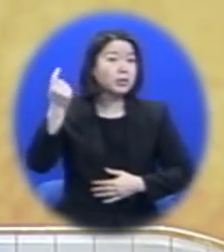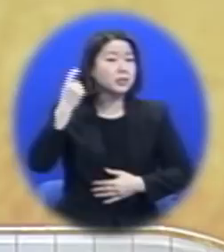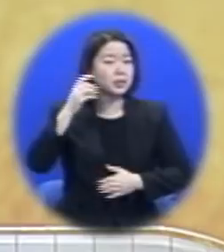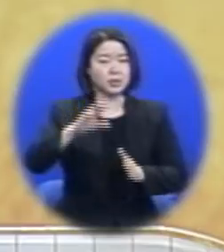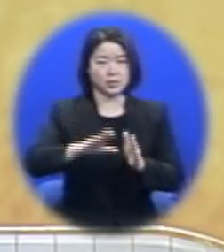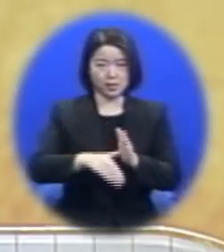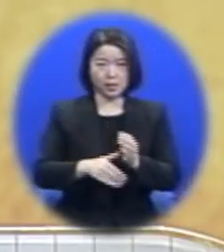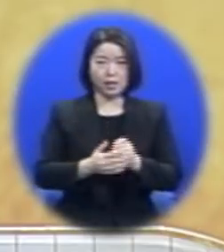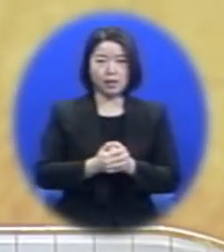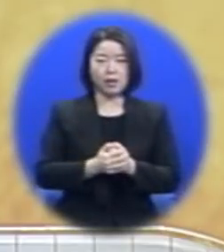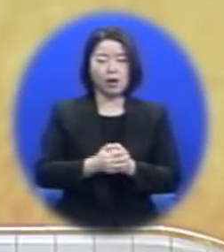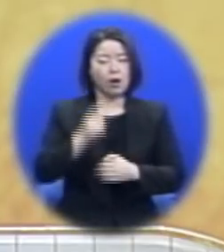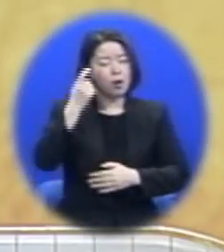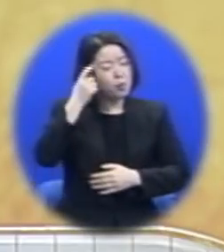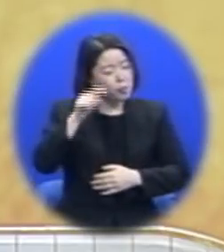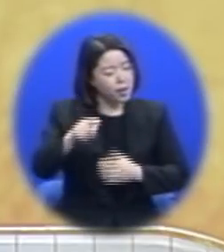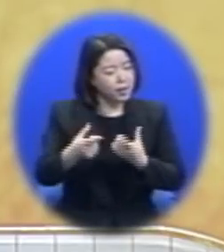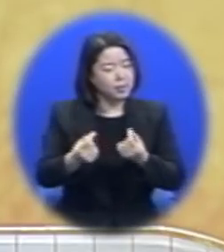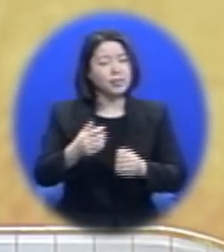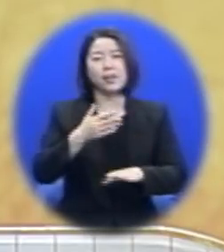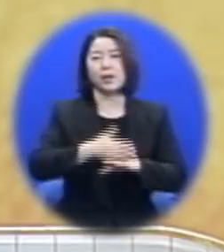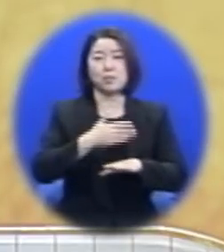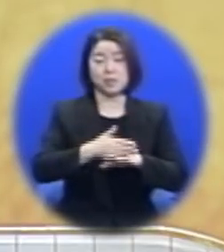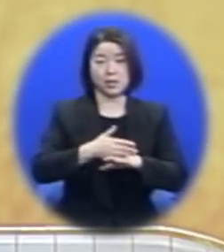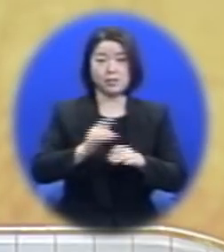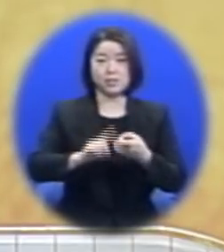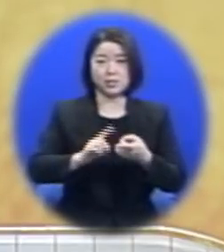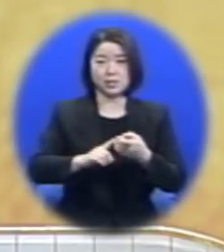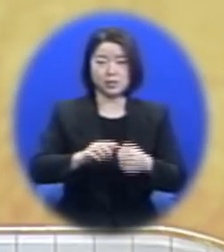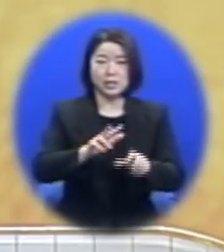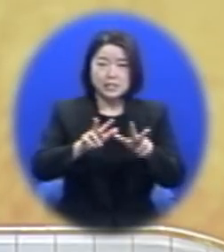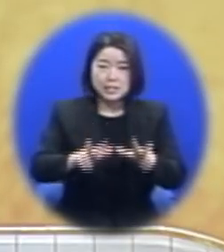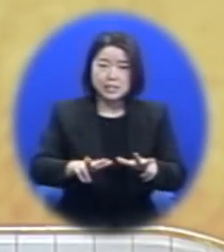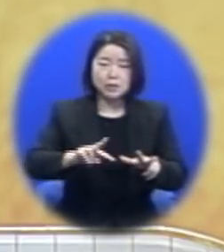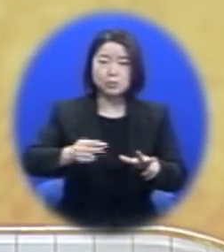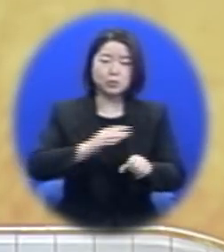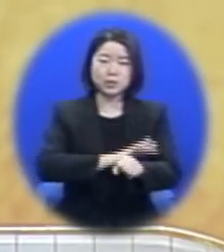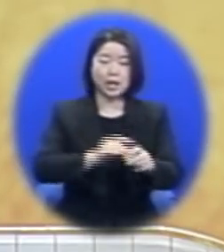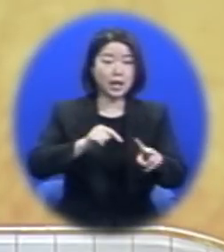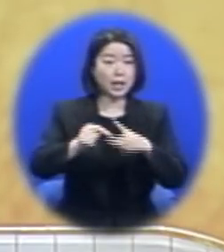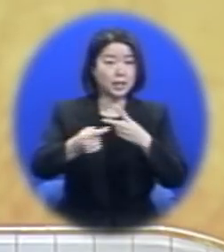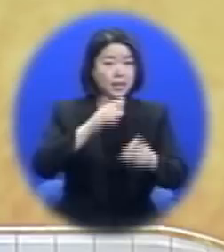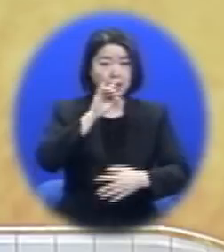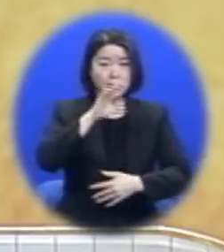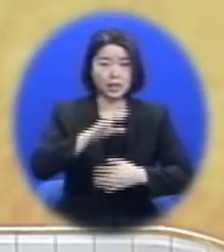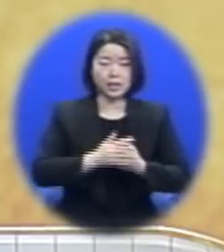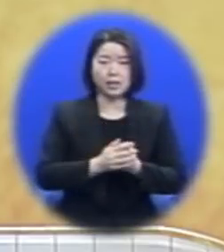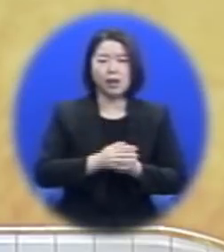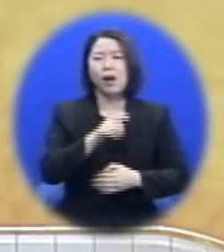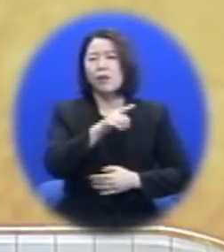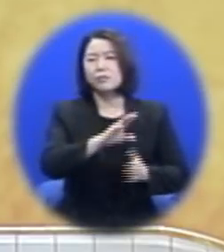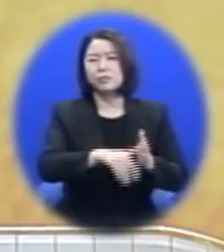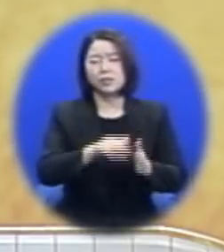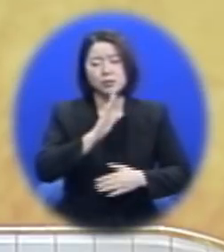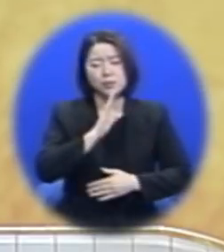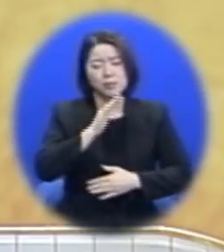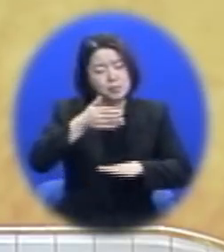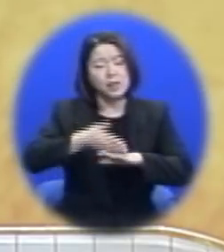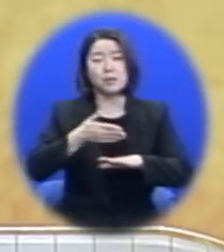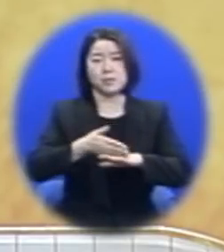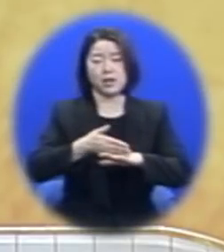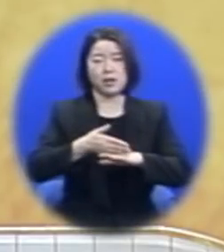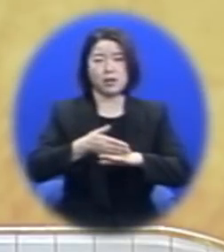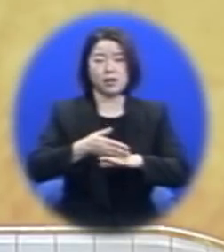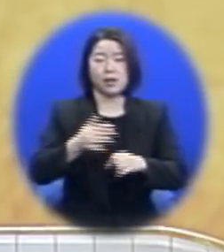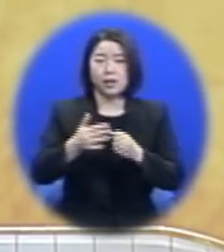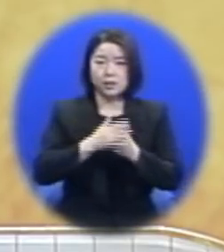그렇게 감사했는지는 지금도 잘 이해가 안 되지만 그렇게 너무 감사하더라고요. 그래서